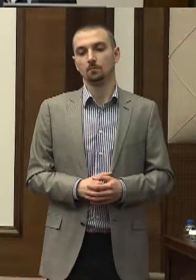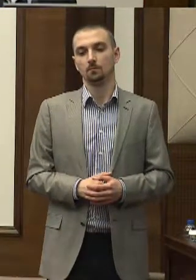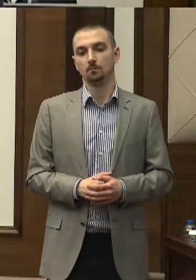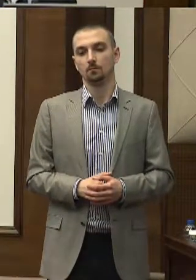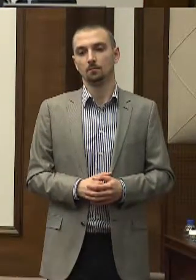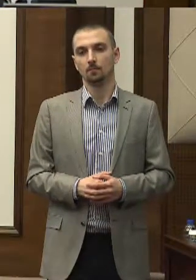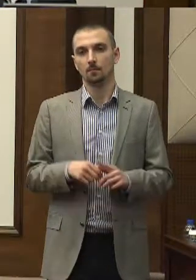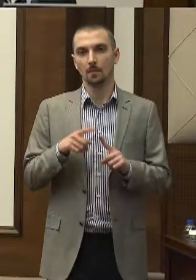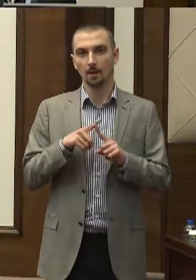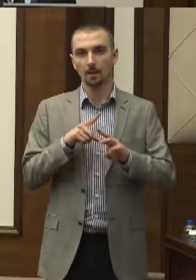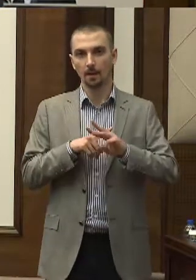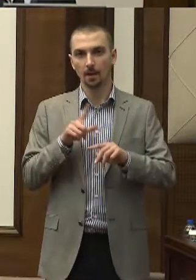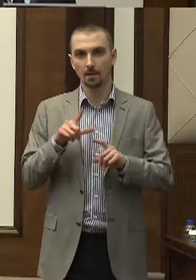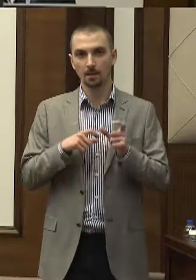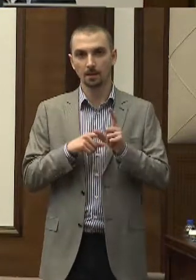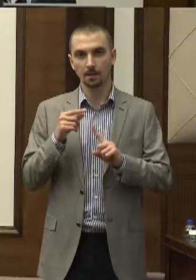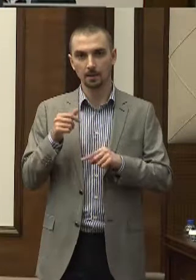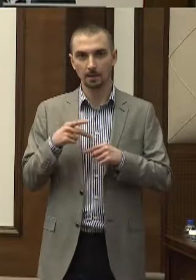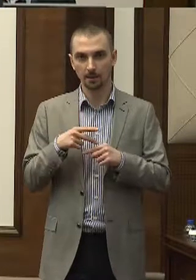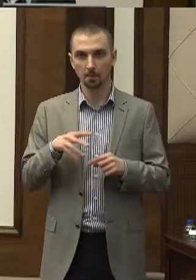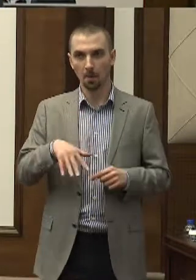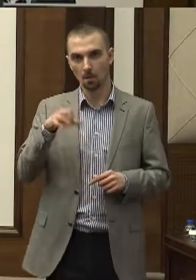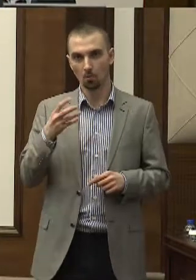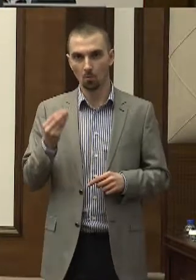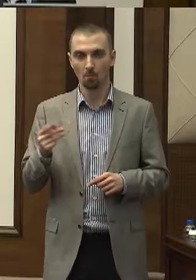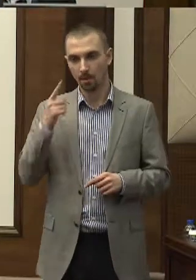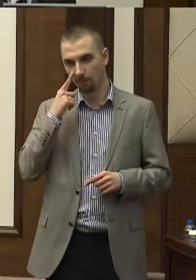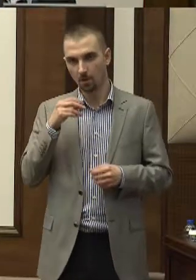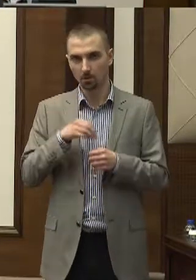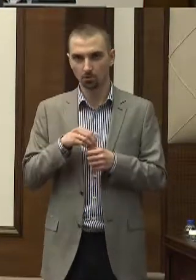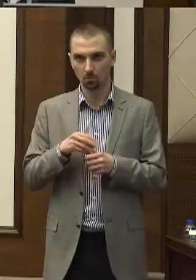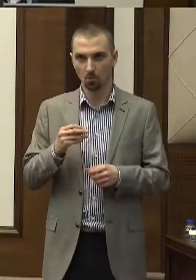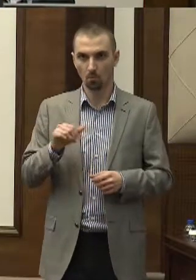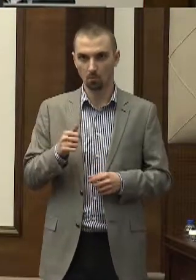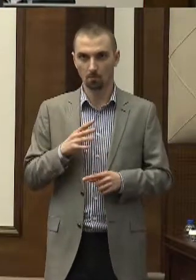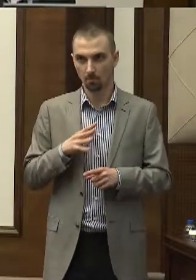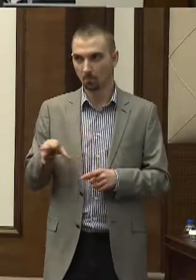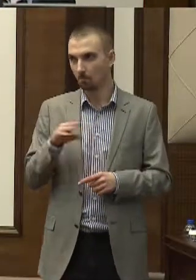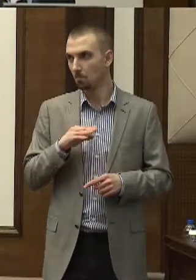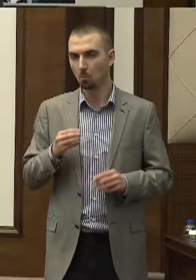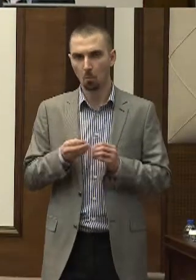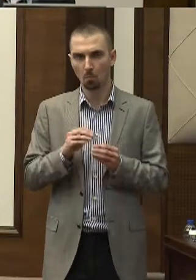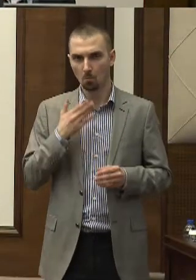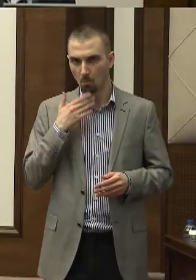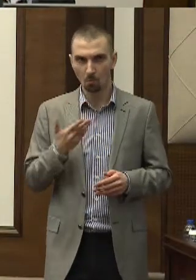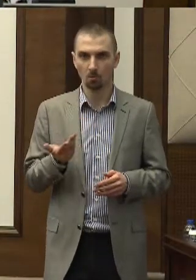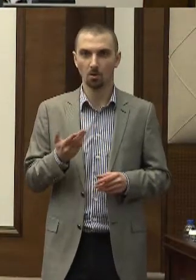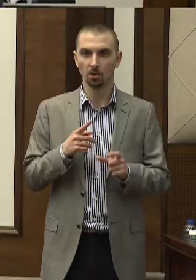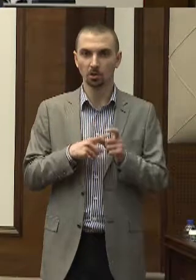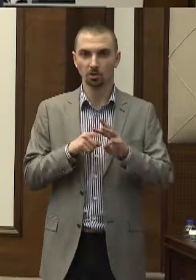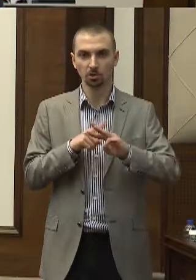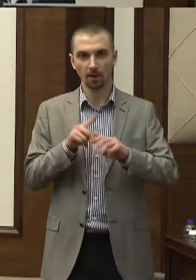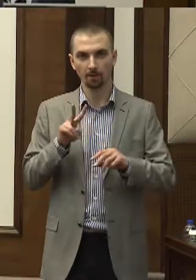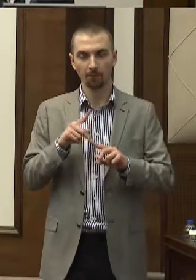Telsiz merkezi yapacak. Devletin güvenliğiyle ilgili olduğu için herhangi bir sakınca yok. Çevresinde ikamet